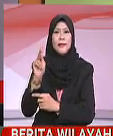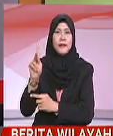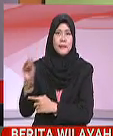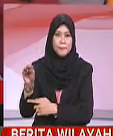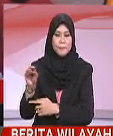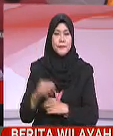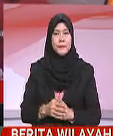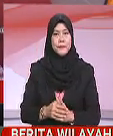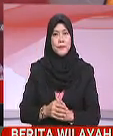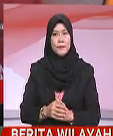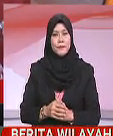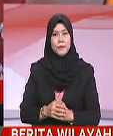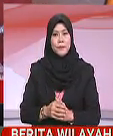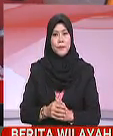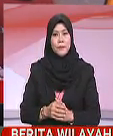di mana